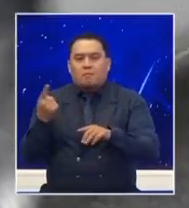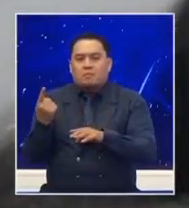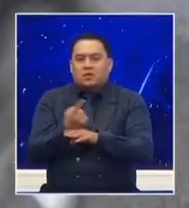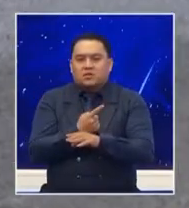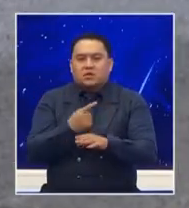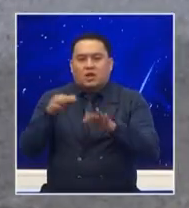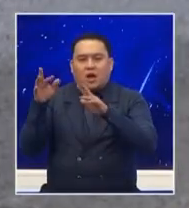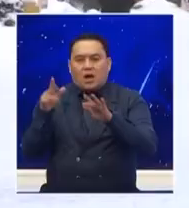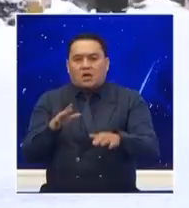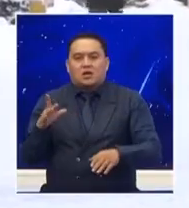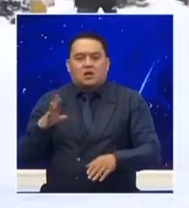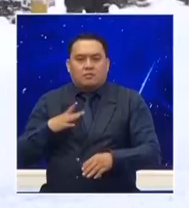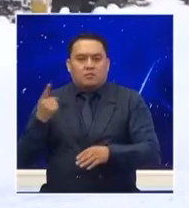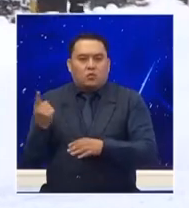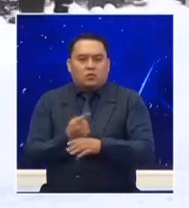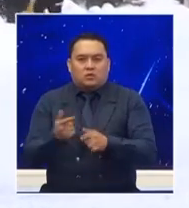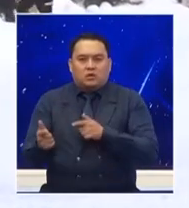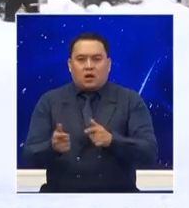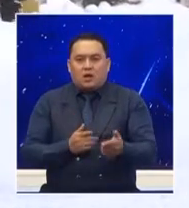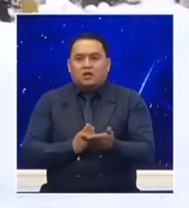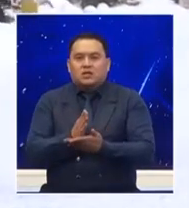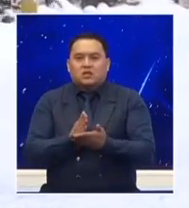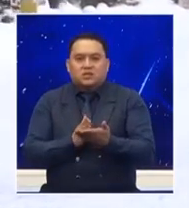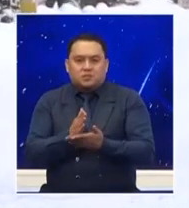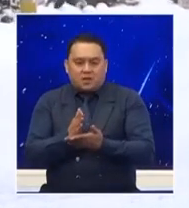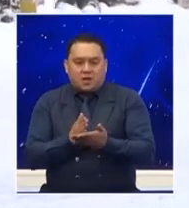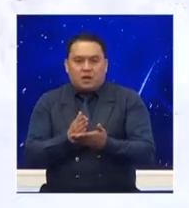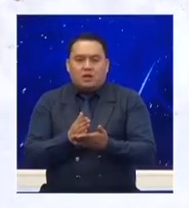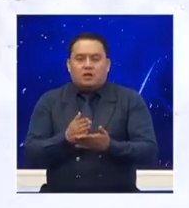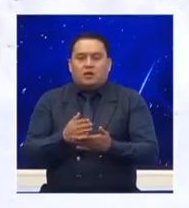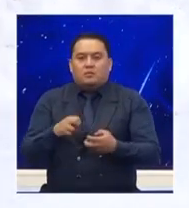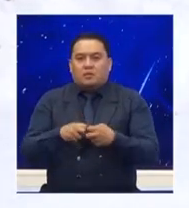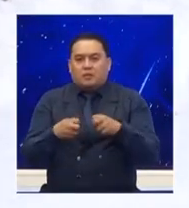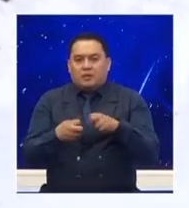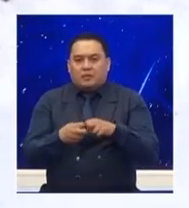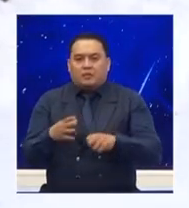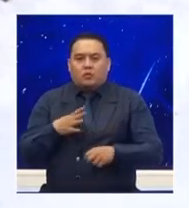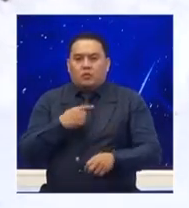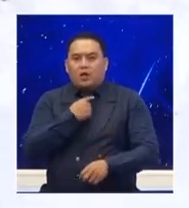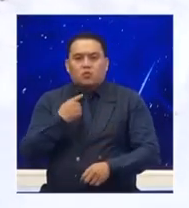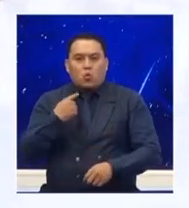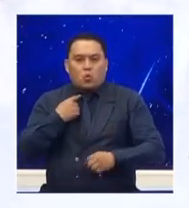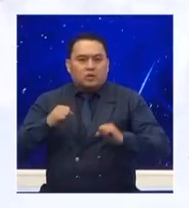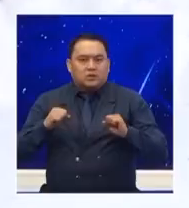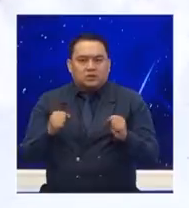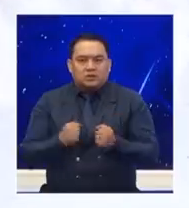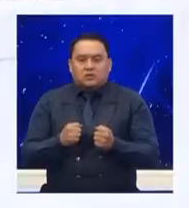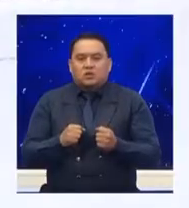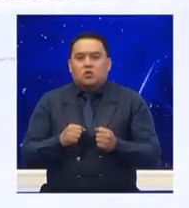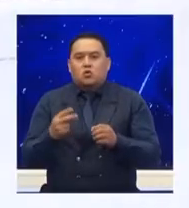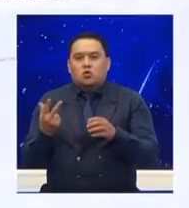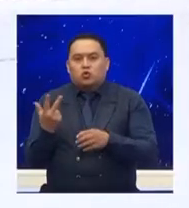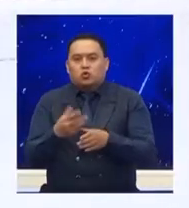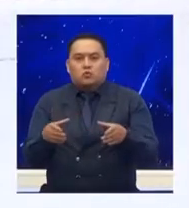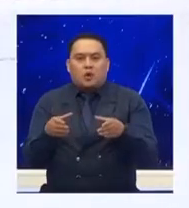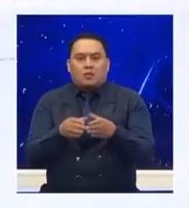аптасы қарлы болды. Қанша дайын отырса да коммуналдық қызметтегілер біраз әбігерге түсті. Талдықорған қаласының қысқы күтіміне 3 мекеме